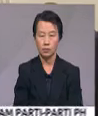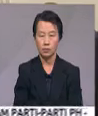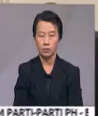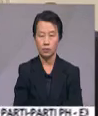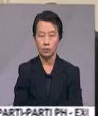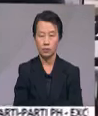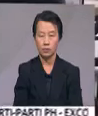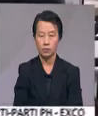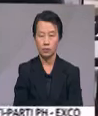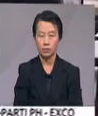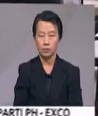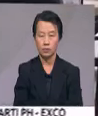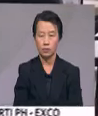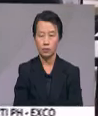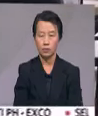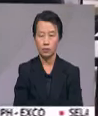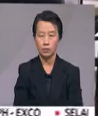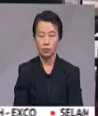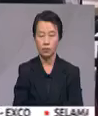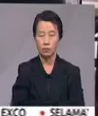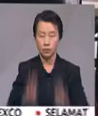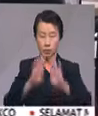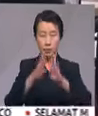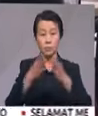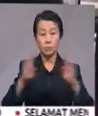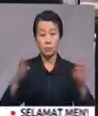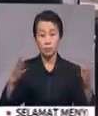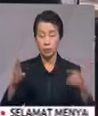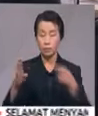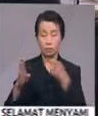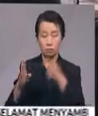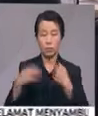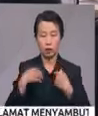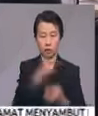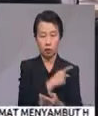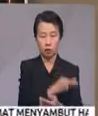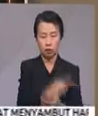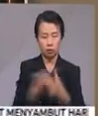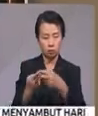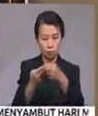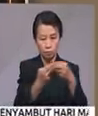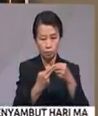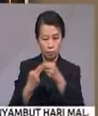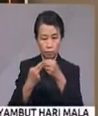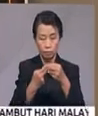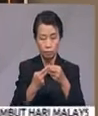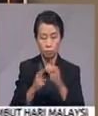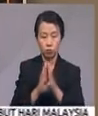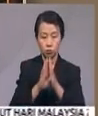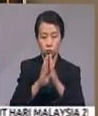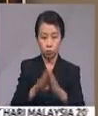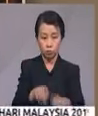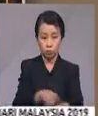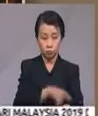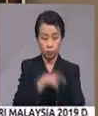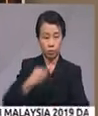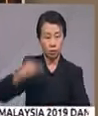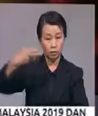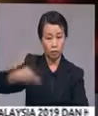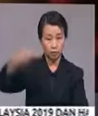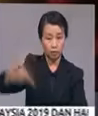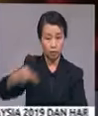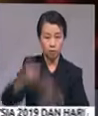அப்படி கற்றுக்கிட்டேன். Bahasa sememangnya mempunyai kuasa penyatuan dan ia terbukti sepanjang sejarah